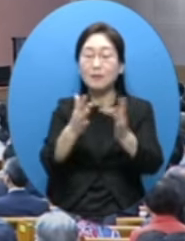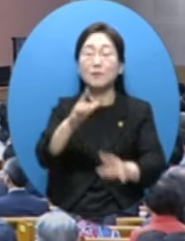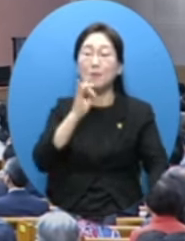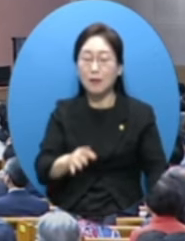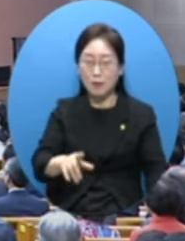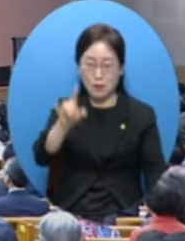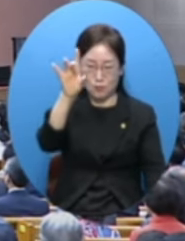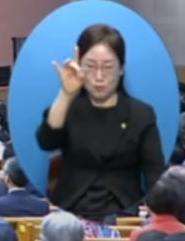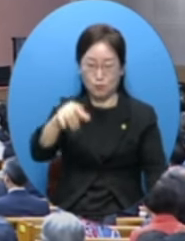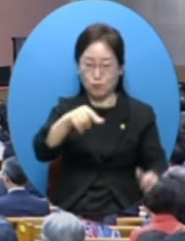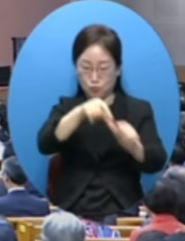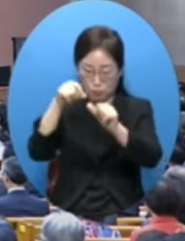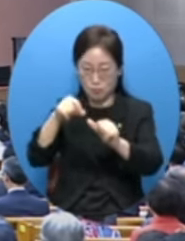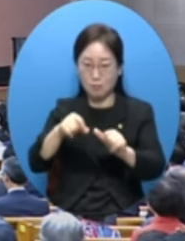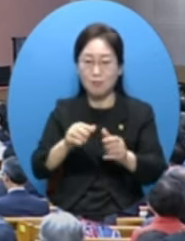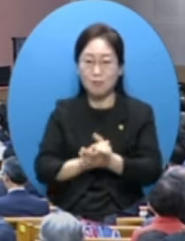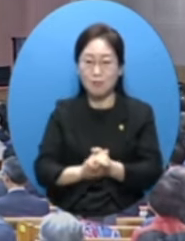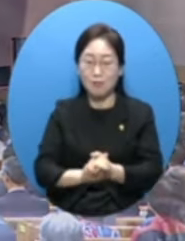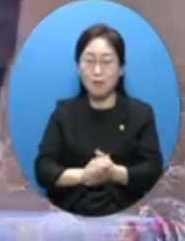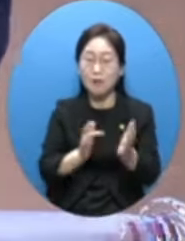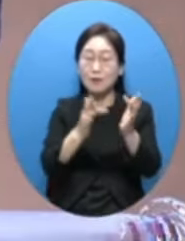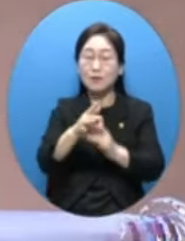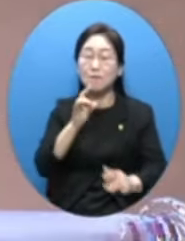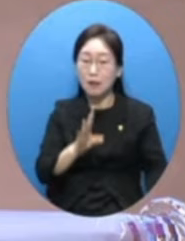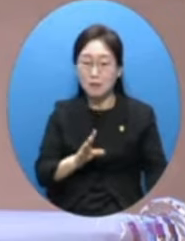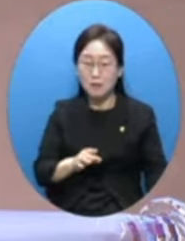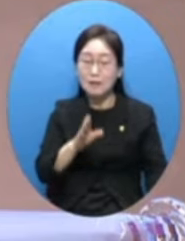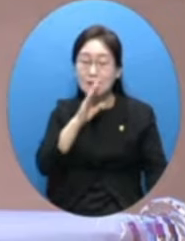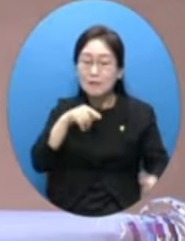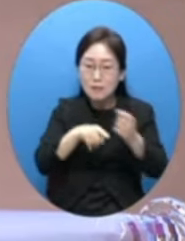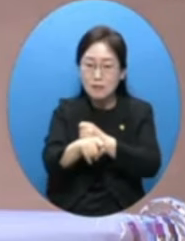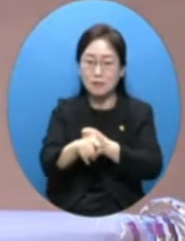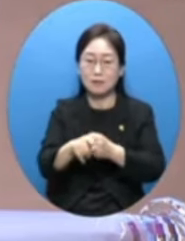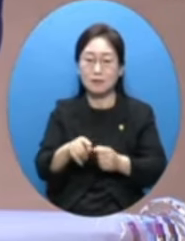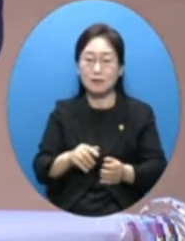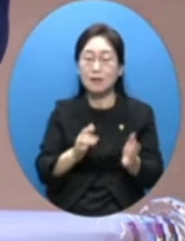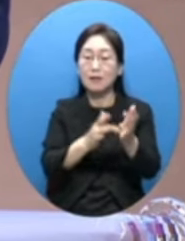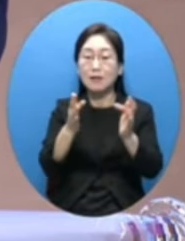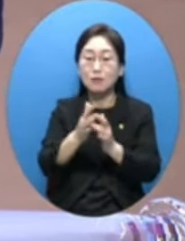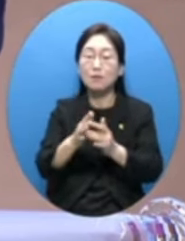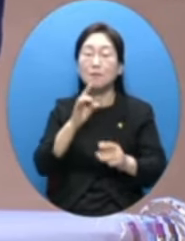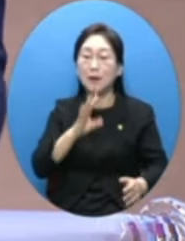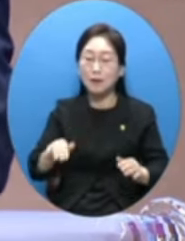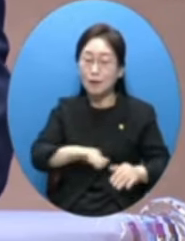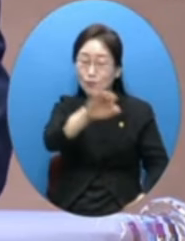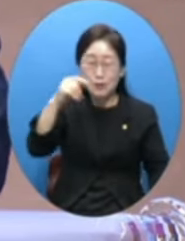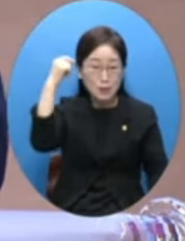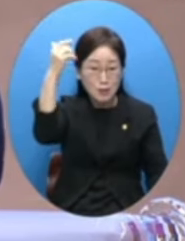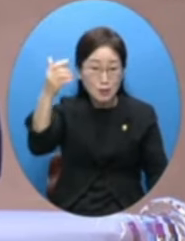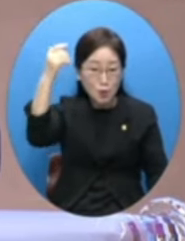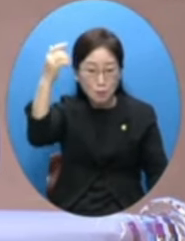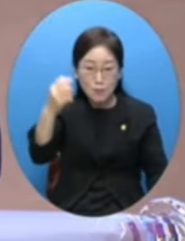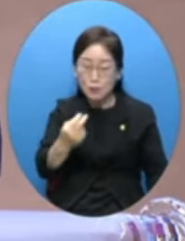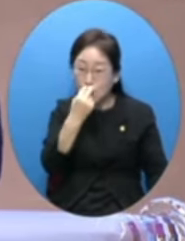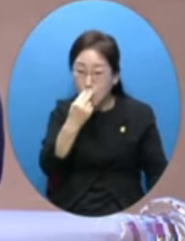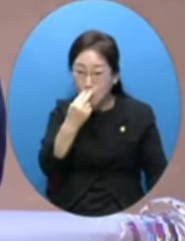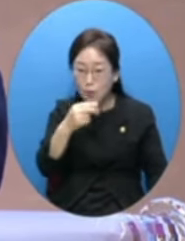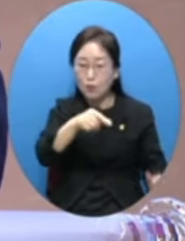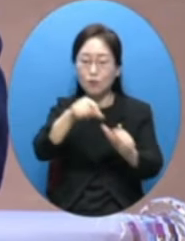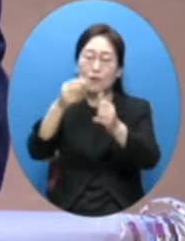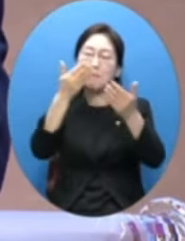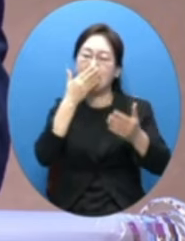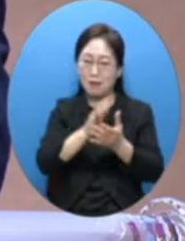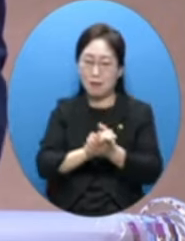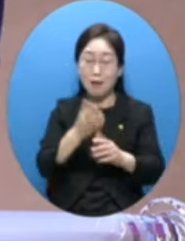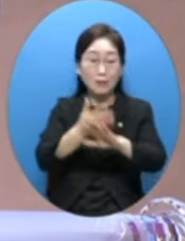유일한 구원의 길이 되시는 것입니다. 예수님만이 유일한 진리가 되시는 것입니다. 예수님만이 우리의 영원한 생명이 되시는 것입니다.